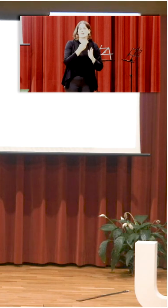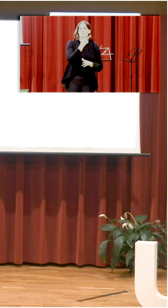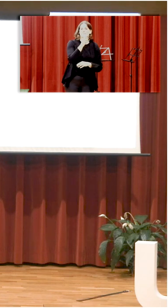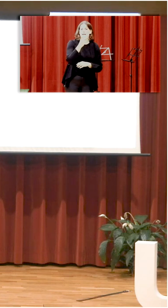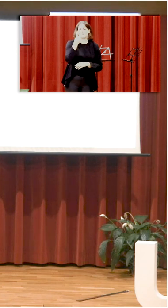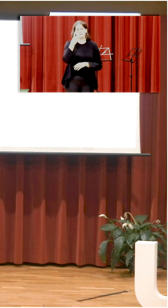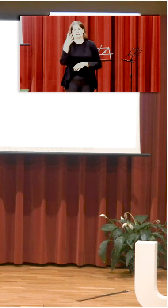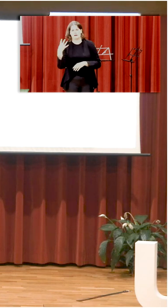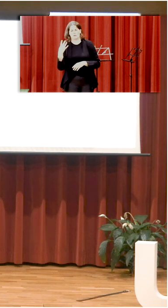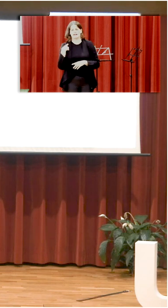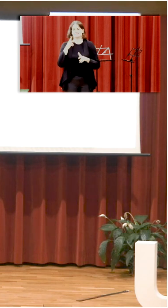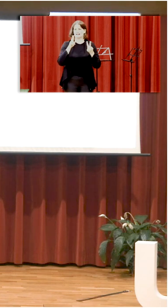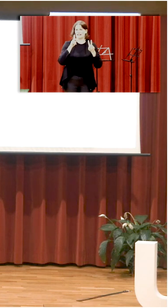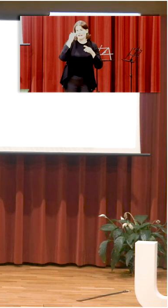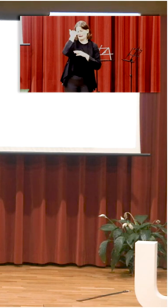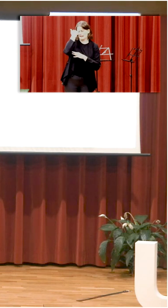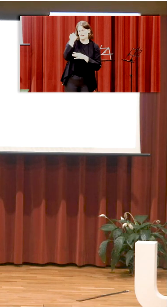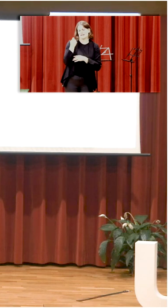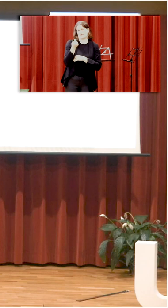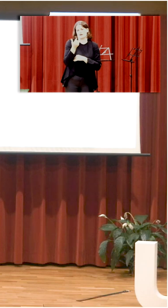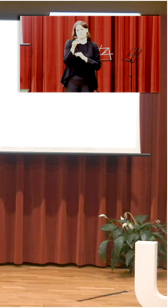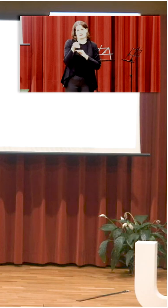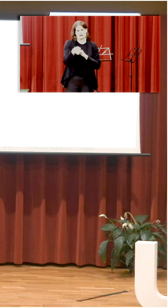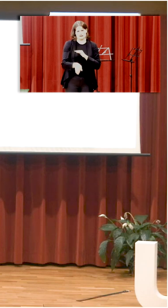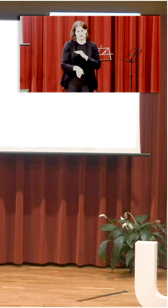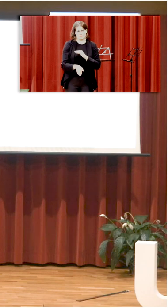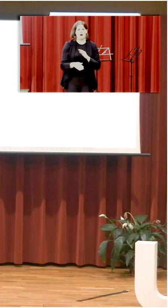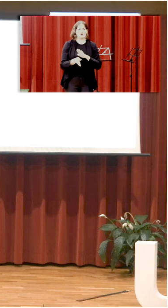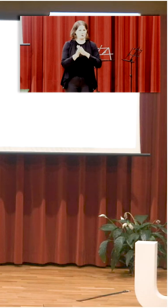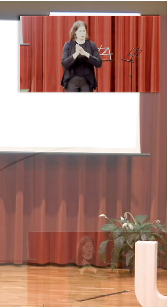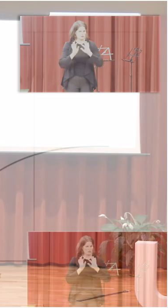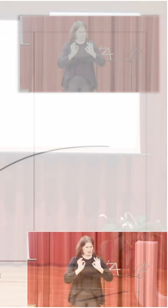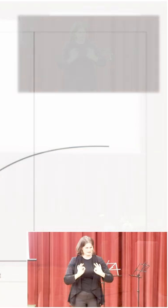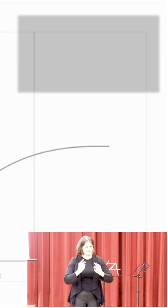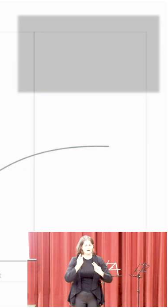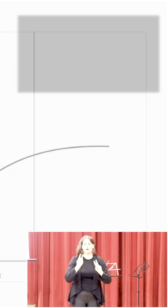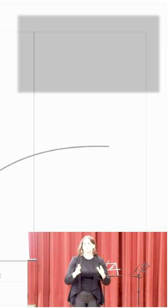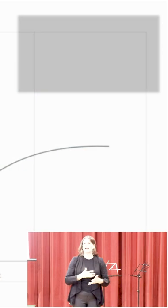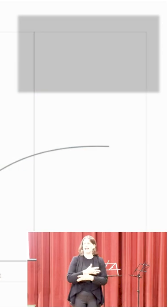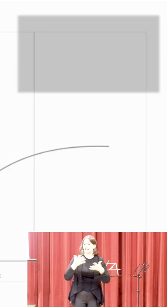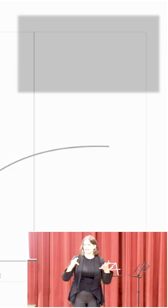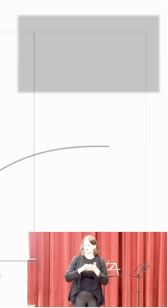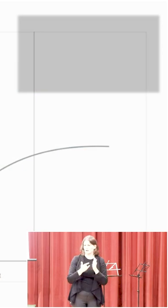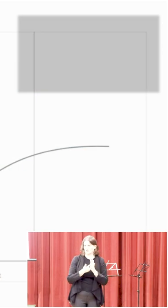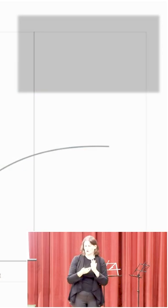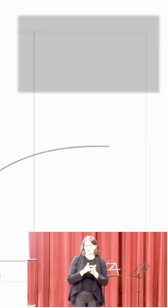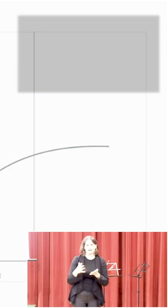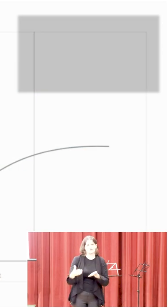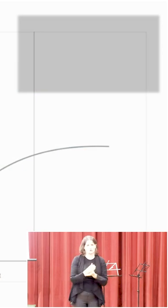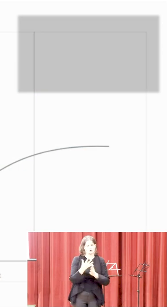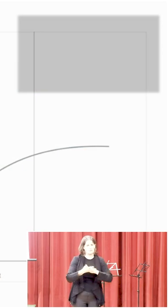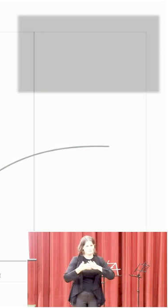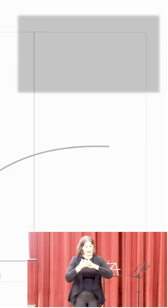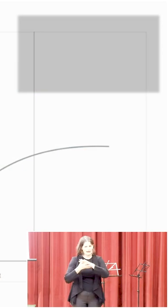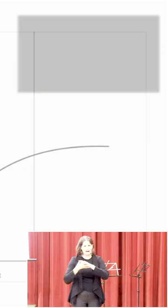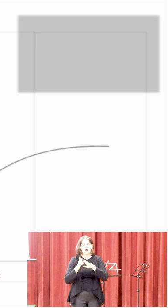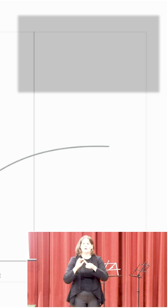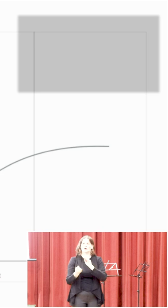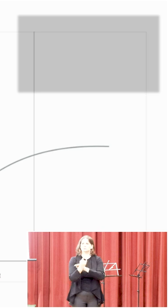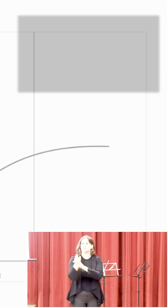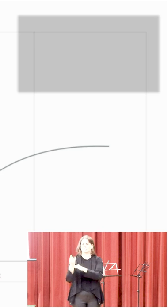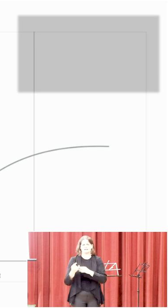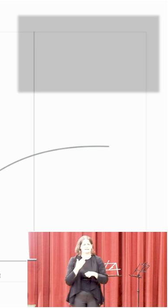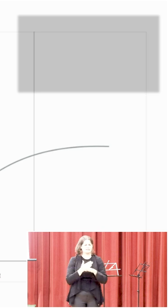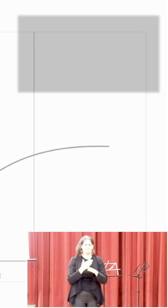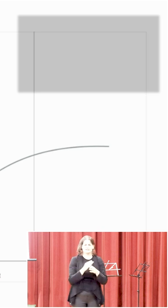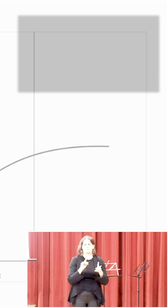parla, però ja surten altres, perquè sempre s'han sortit noves tecnologies. Ara parlem molt del digital twins, no? Jo vull provar una tecnologia i vull